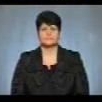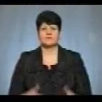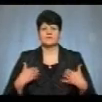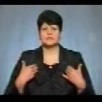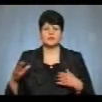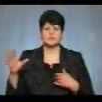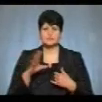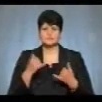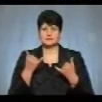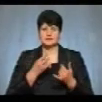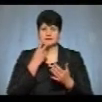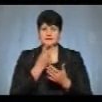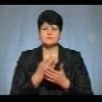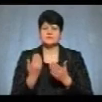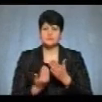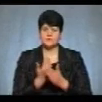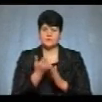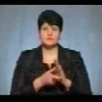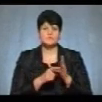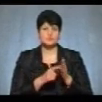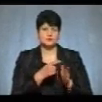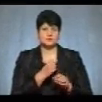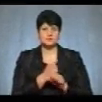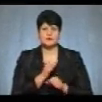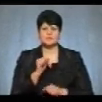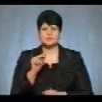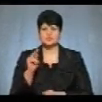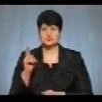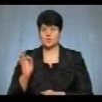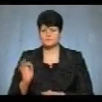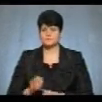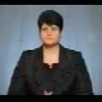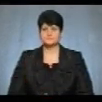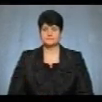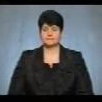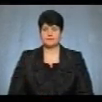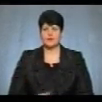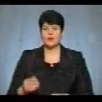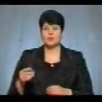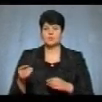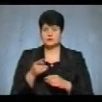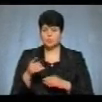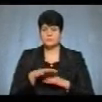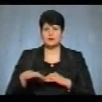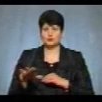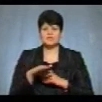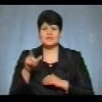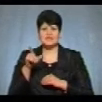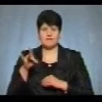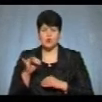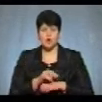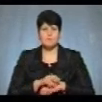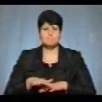Вітаю всіх, хто зараз з нами. Ви дивитесь новини у студії Анастасія Чечко. У Тернополі на площі Героїв Євромайдану